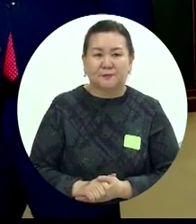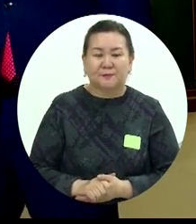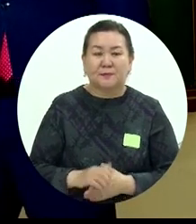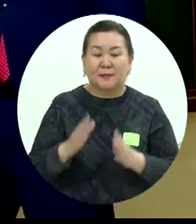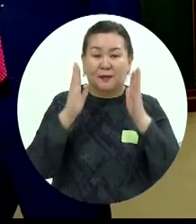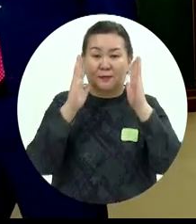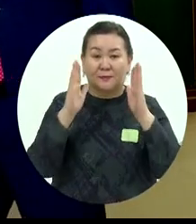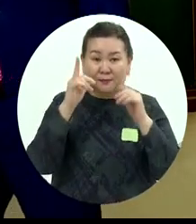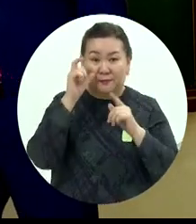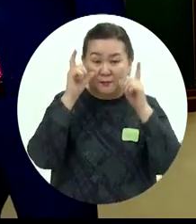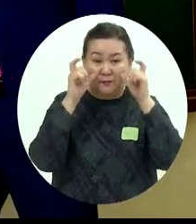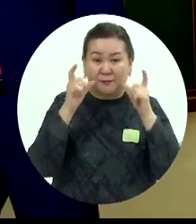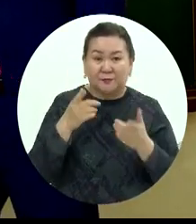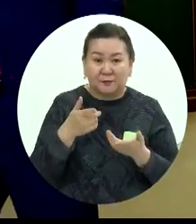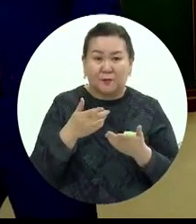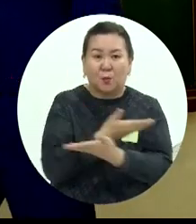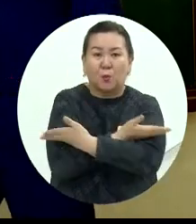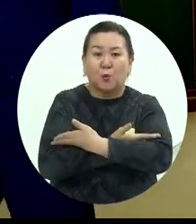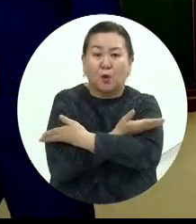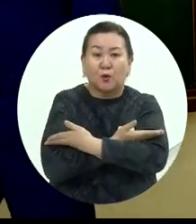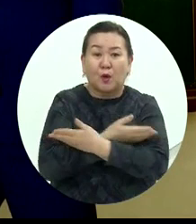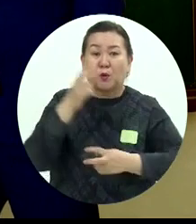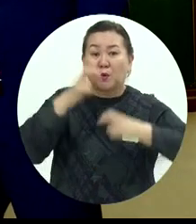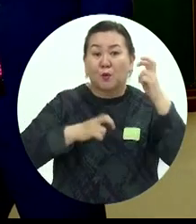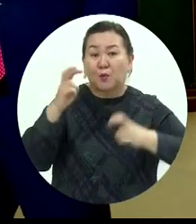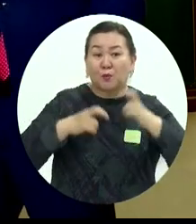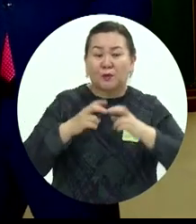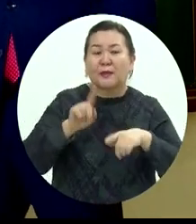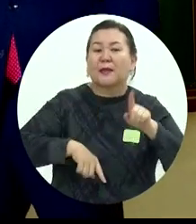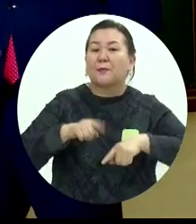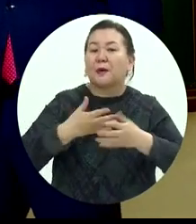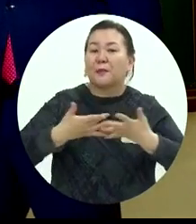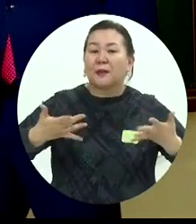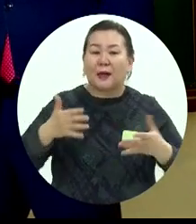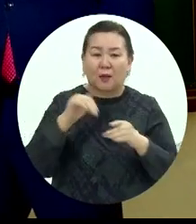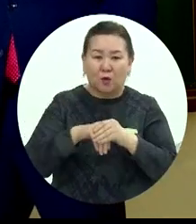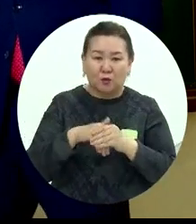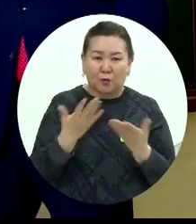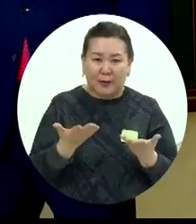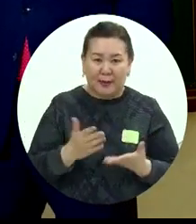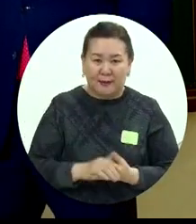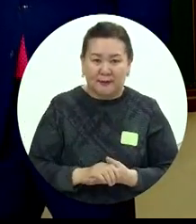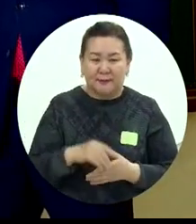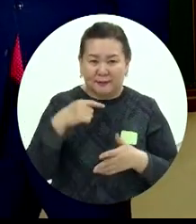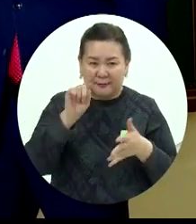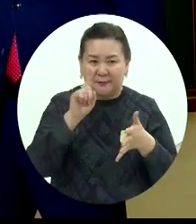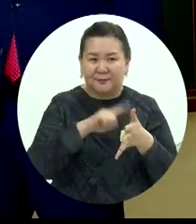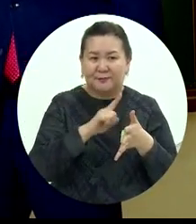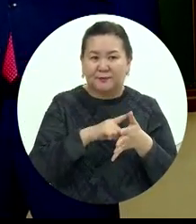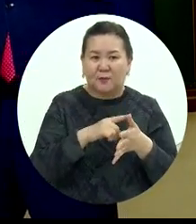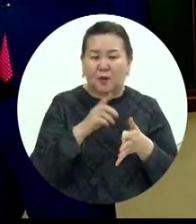За дэлгэцэн дээр харагдаж байгаа бодволкийг үйлдвэрлэхэд ямар ямар материалууд ордог вэ? За үүнд